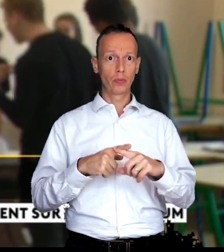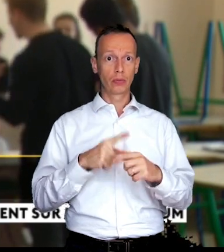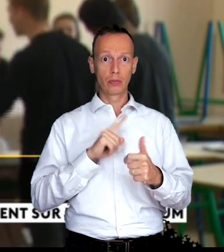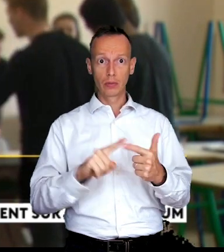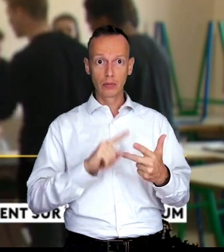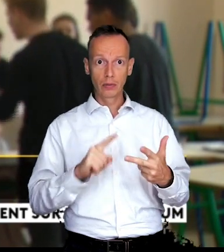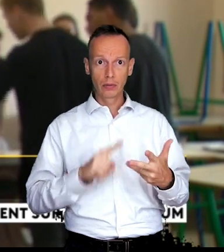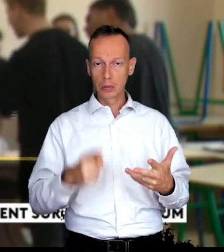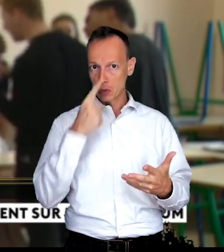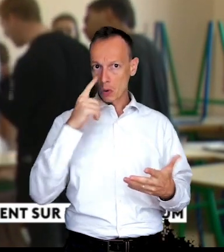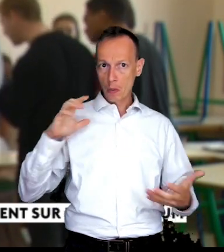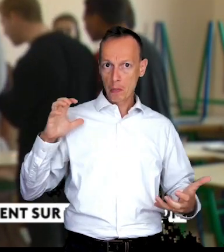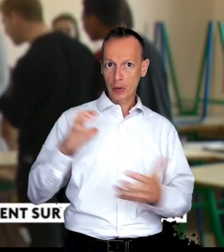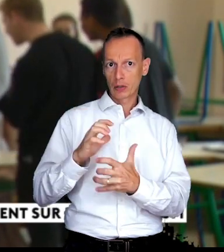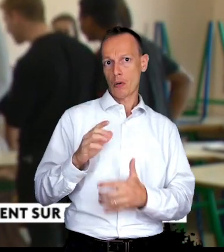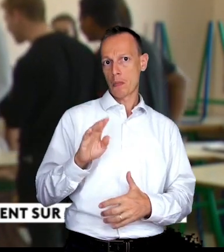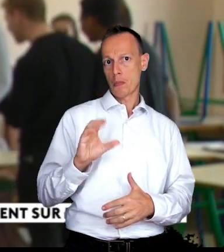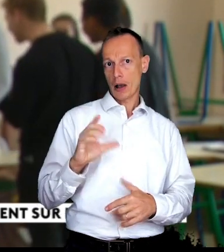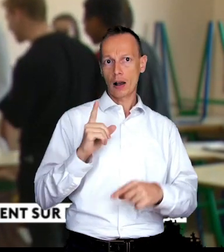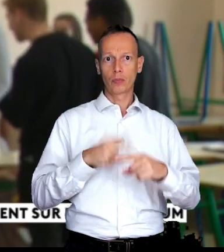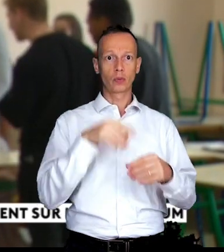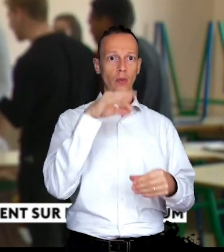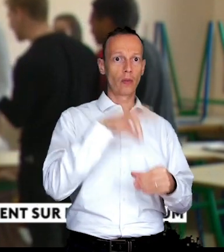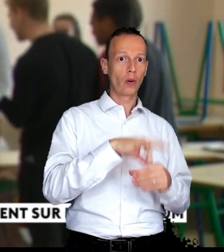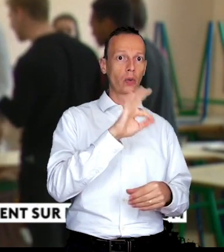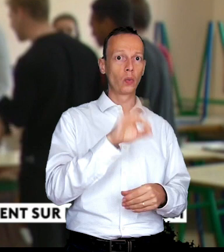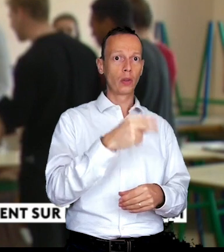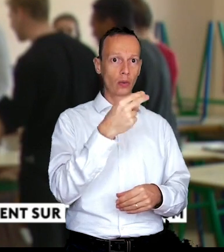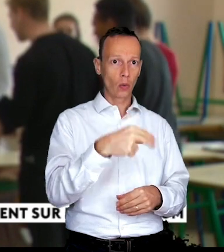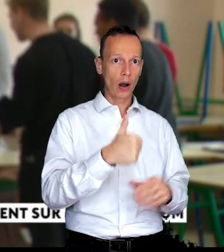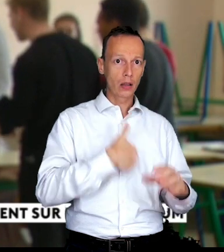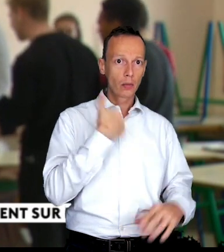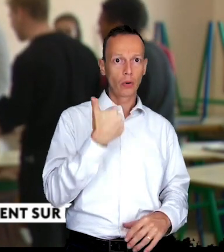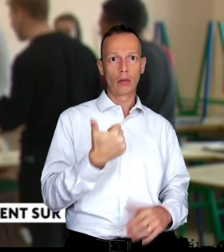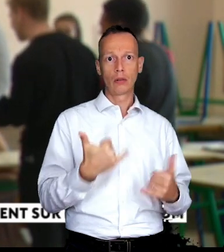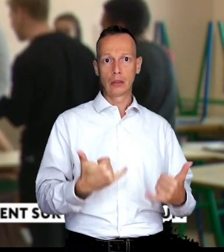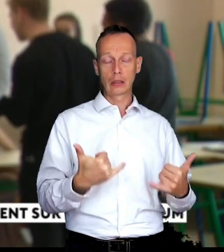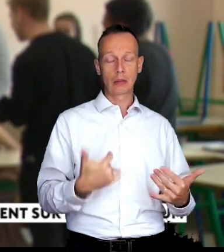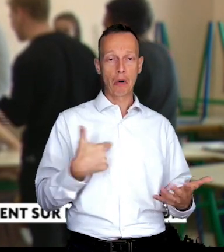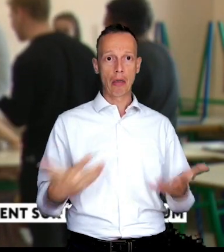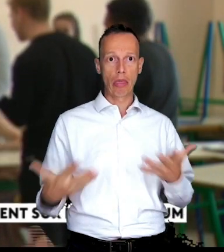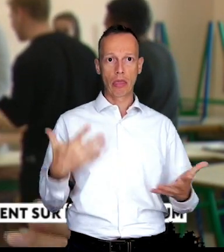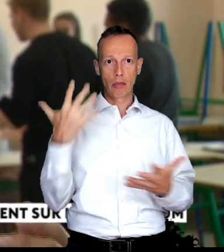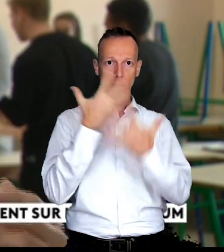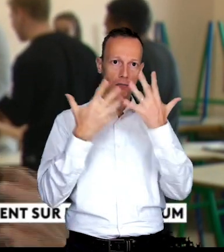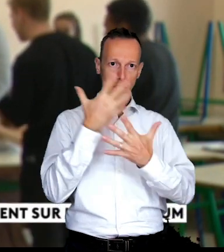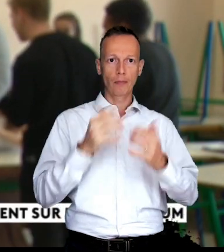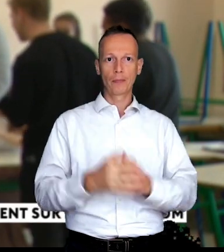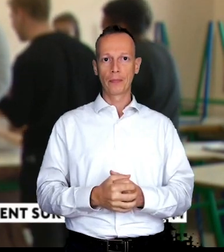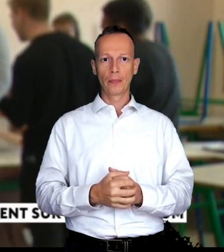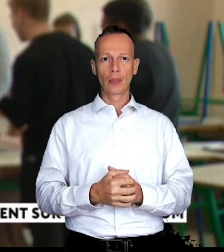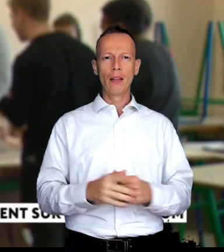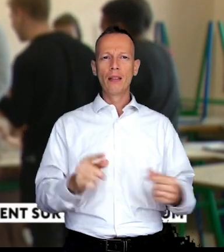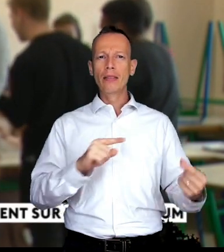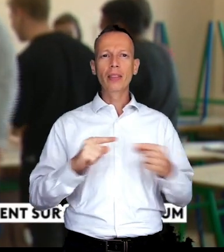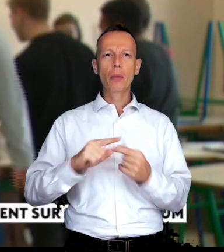Et du coup, franchement, je suis perdu par rapport à tout ça parce qu'en même temps, il y a aussi le bac qui arrive. Du coup, il y a la pression une fois du bac